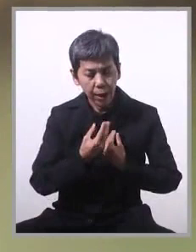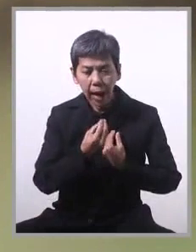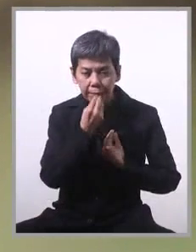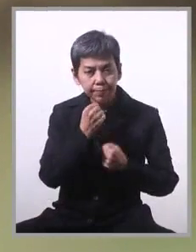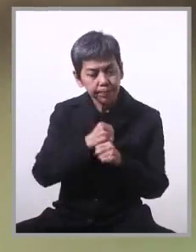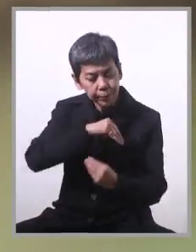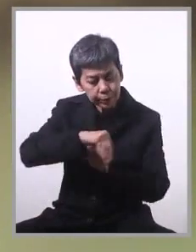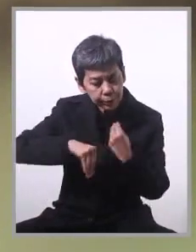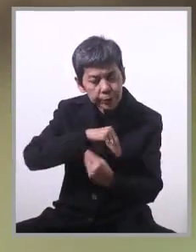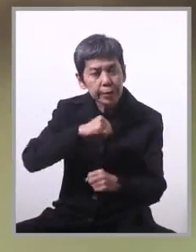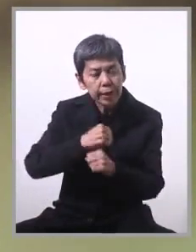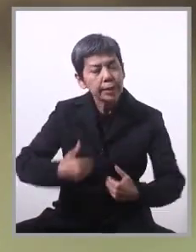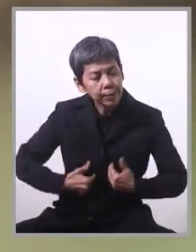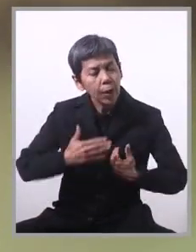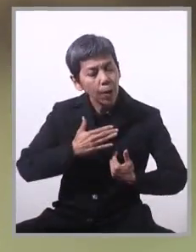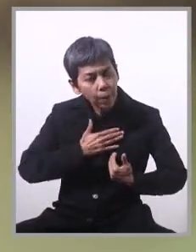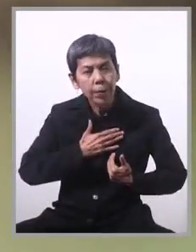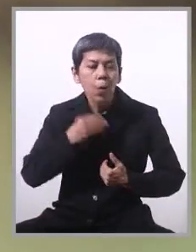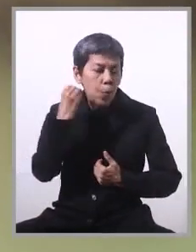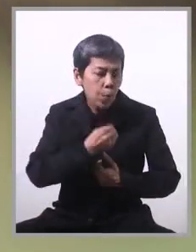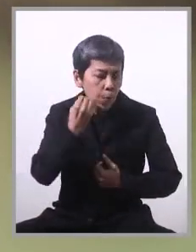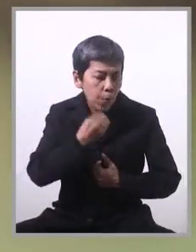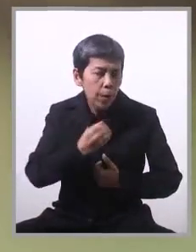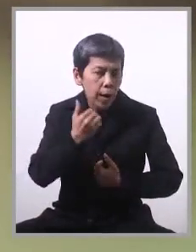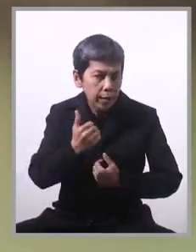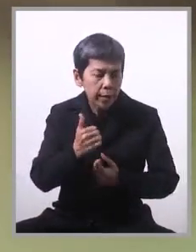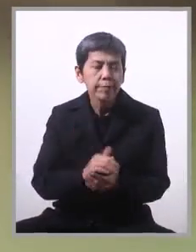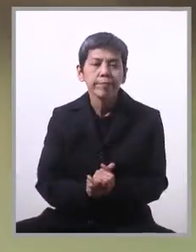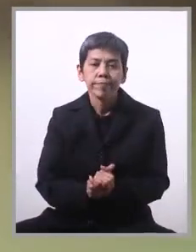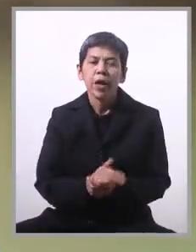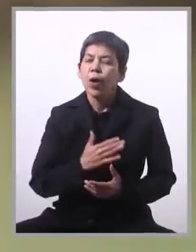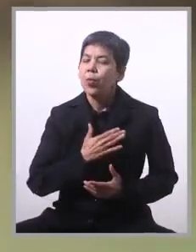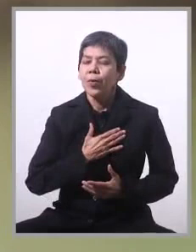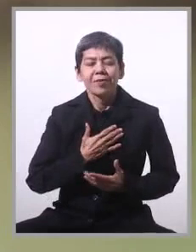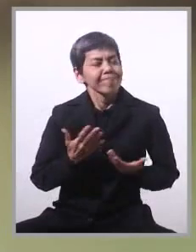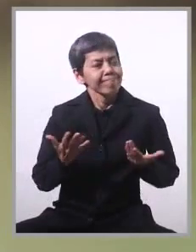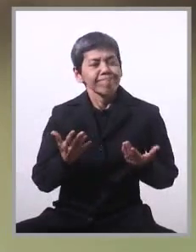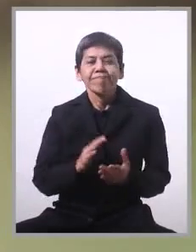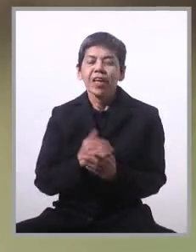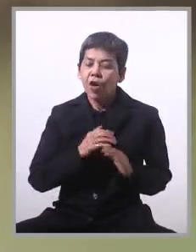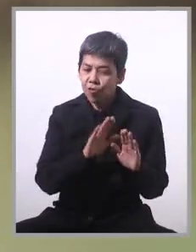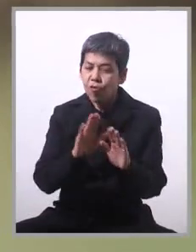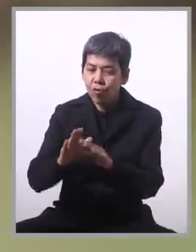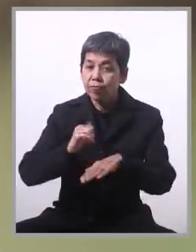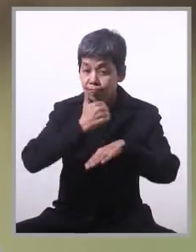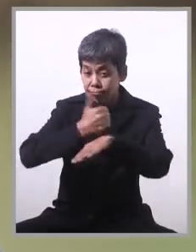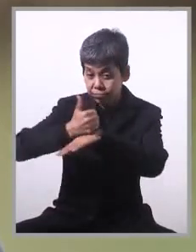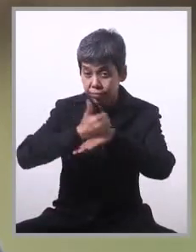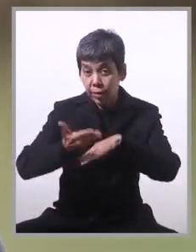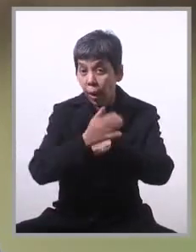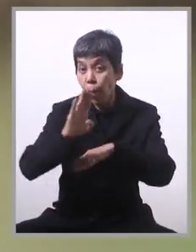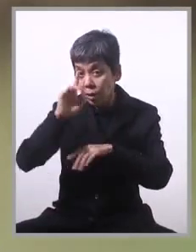ได้เข้ามาใช้ในชีวิตประจำวันแต่ละวันก็ผมก็ไม่มีอะไรมากก็อยากจะฝากถึงผู้ประกอบการทุกท่านน